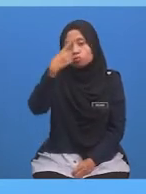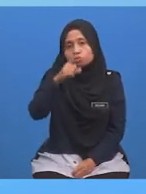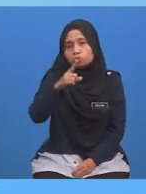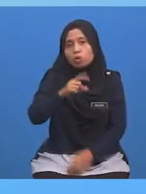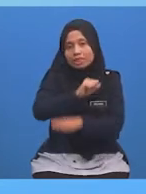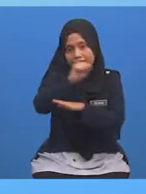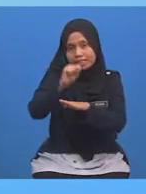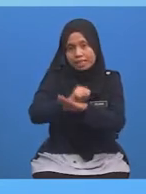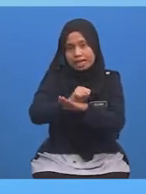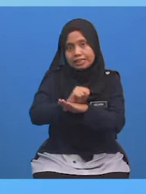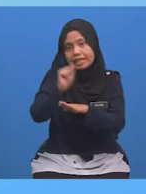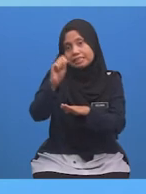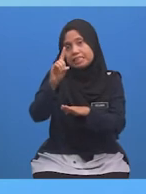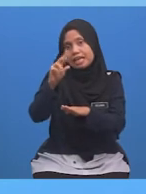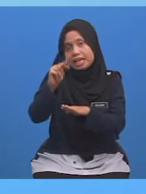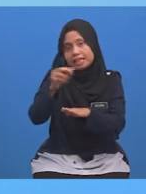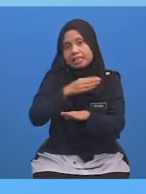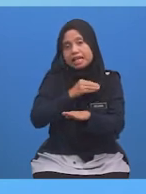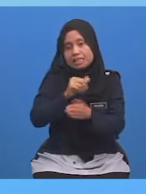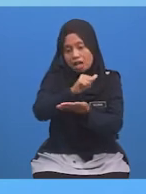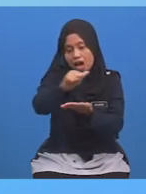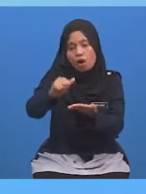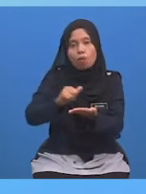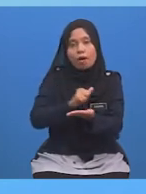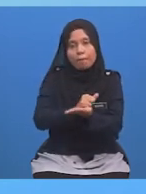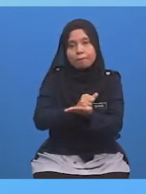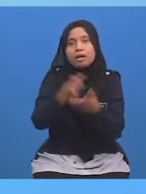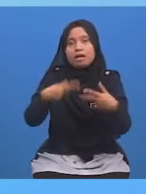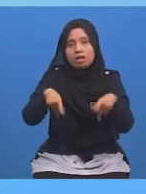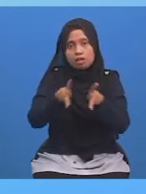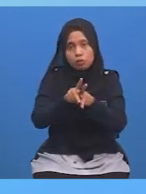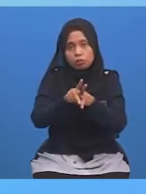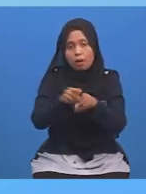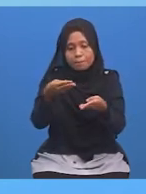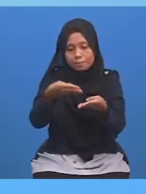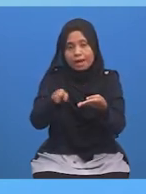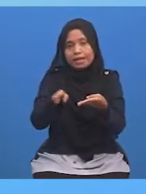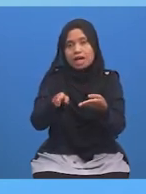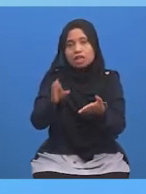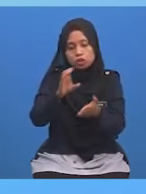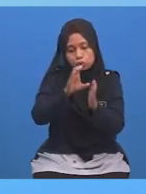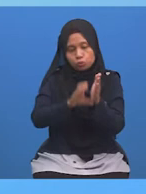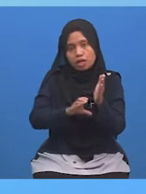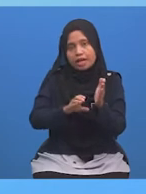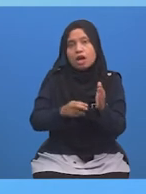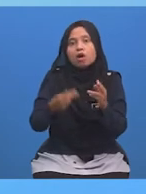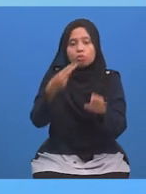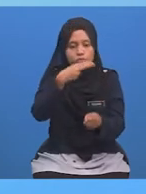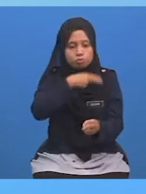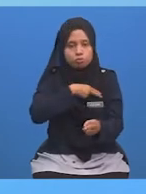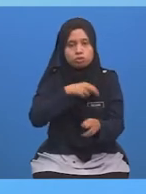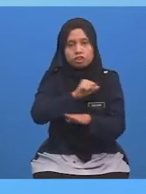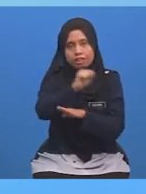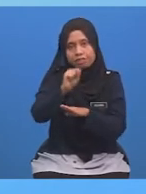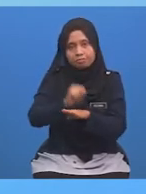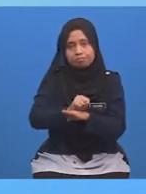Manakala syarikat sendirian berhad dan syarikat awam berhad perlu membayar cukai keuntungan